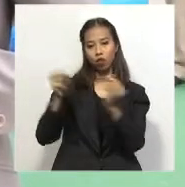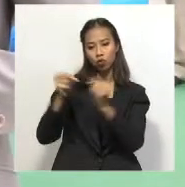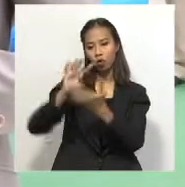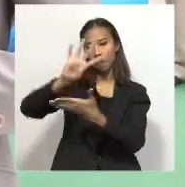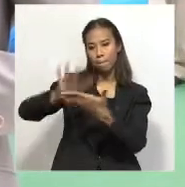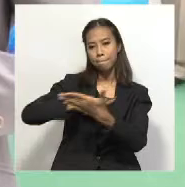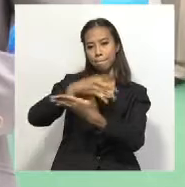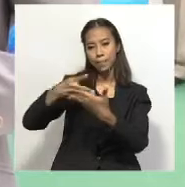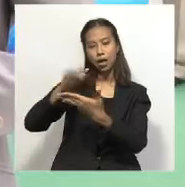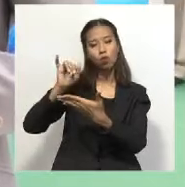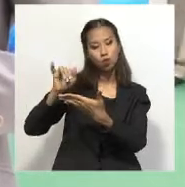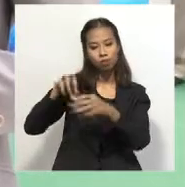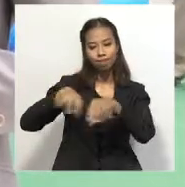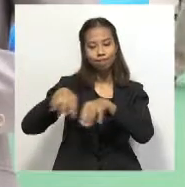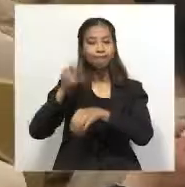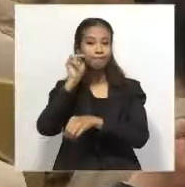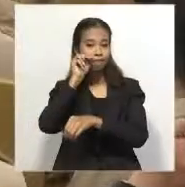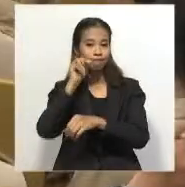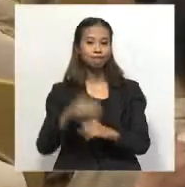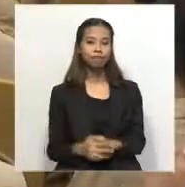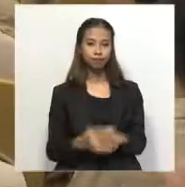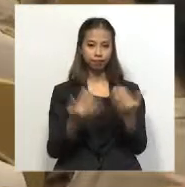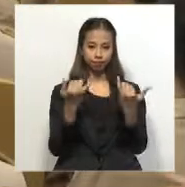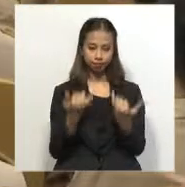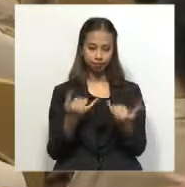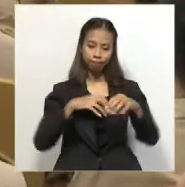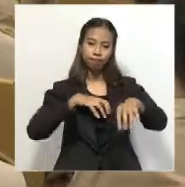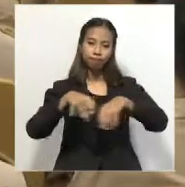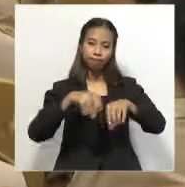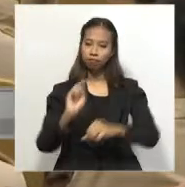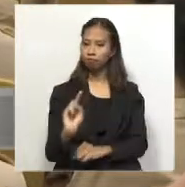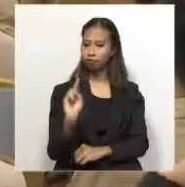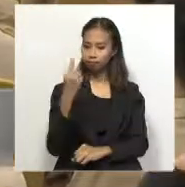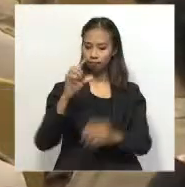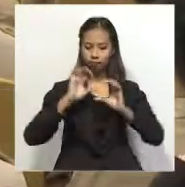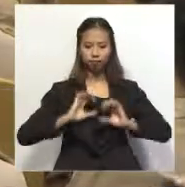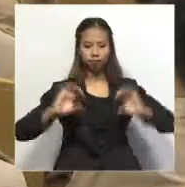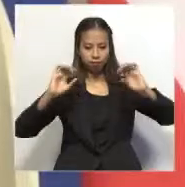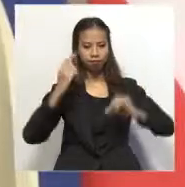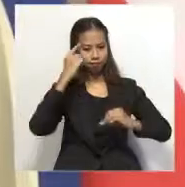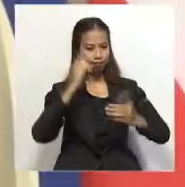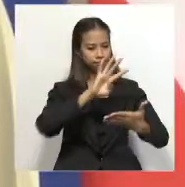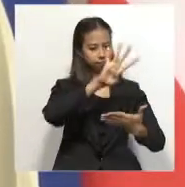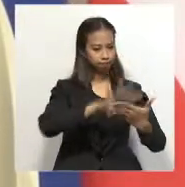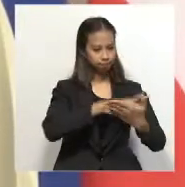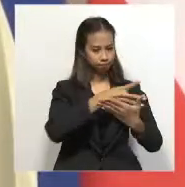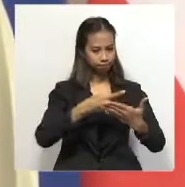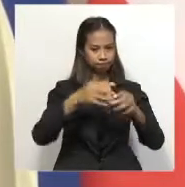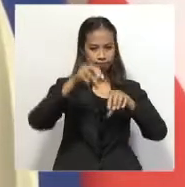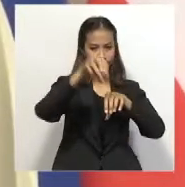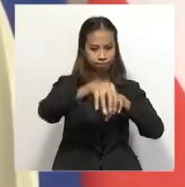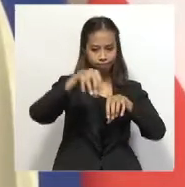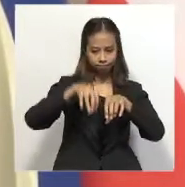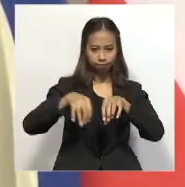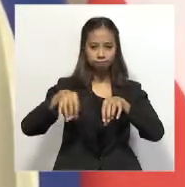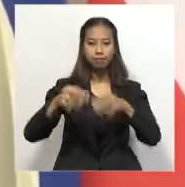ยุทธศาสตร์การบริหารจัดการน้ำครับโดยกลไกการบริหารจัดการใหม่ที่รัฐบาลได้วางเอาไว้ในลักษณะ3เสานะครับรัฐบา